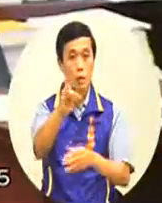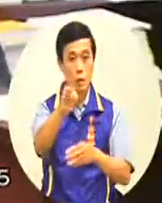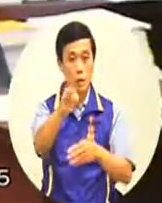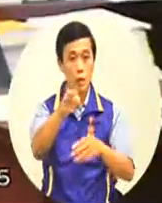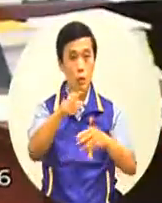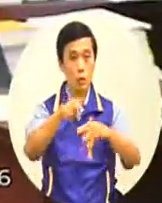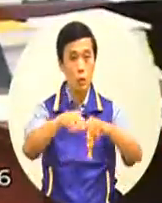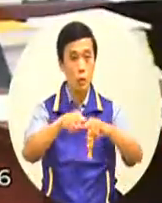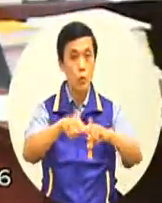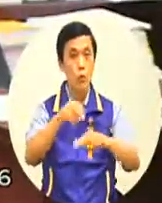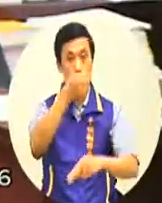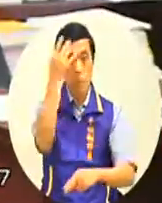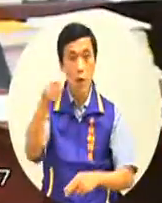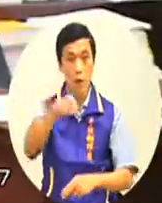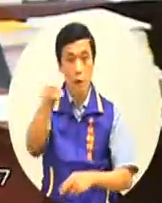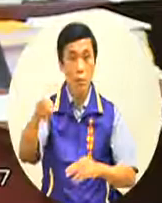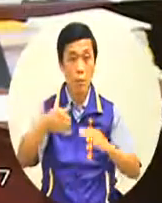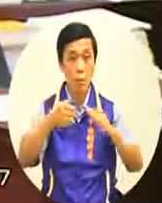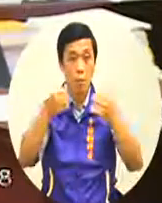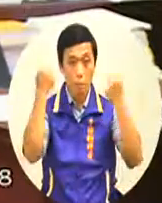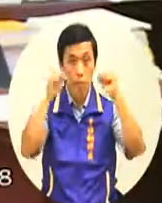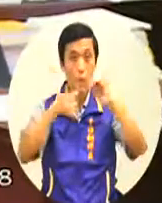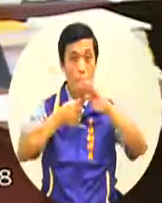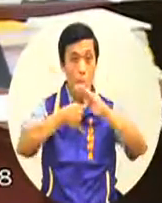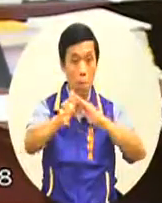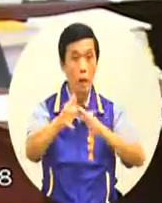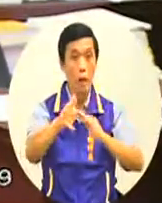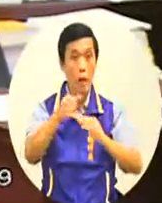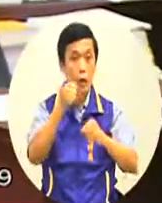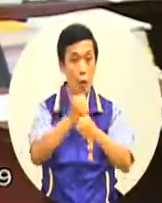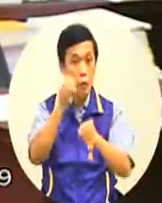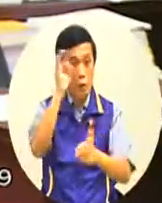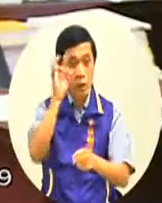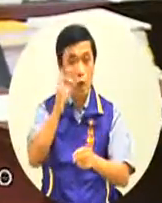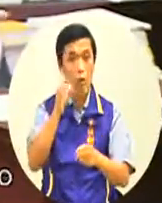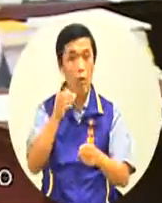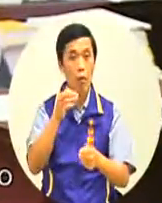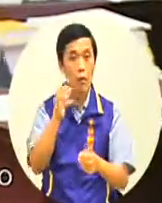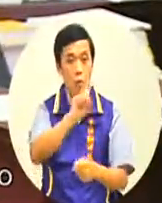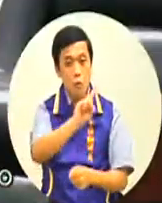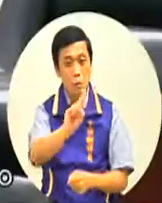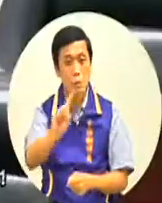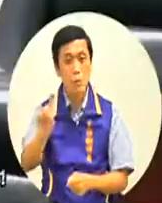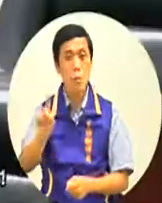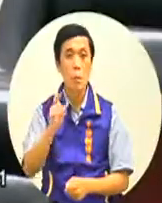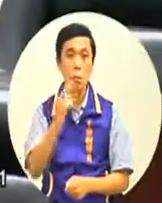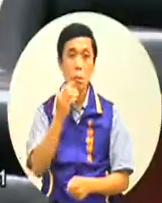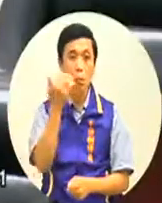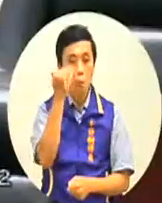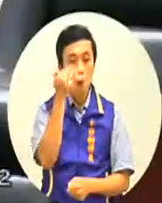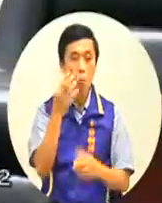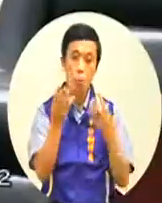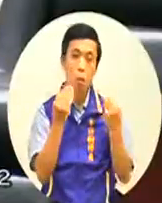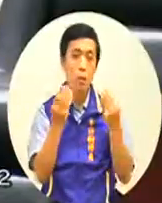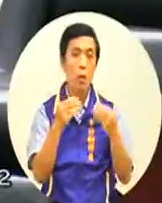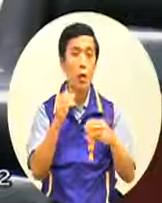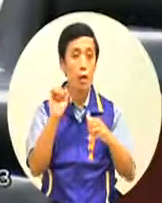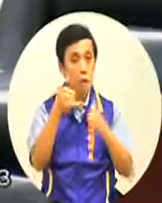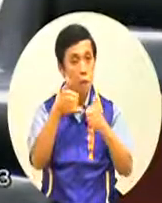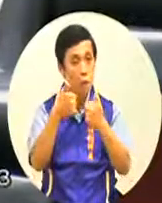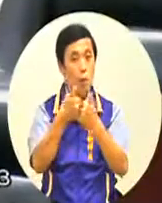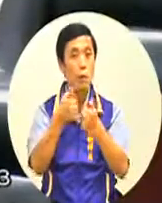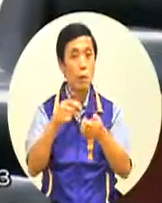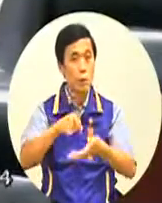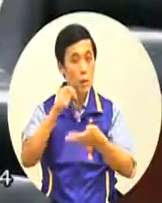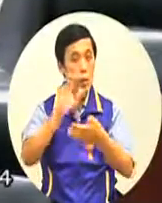确啊，那年轻人刚要踏入职场，对于自己想要的东西其实还懵懵懂懂，所以其实过去是议会其实也建议，劳工局也做